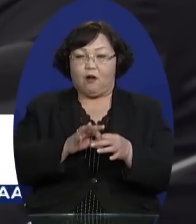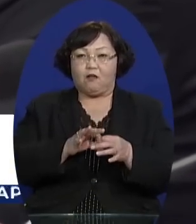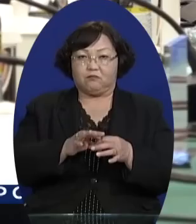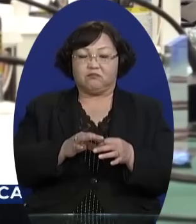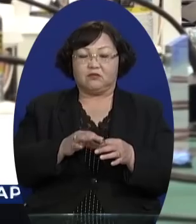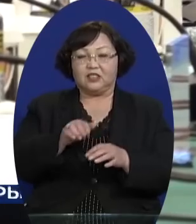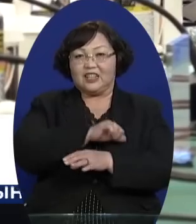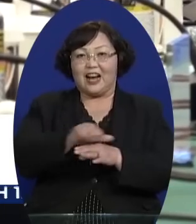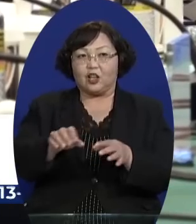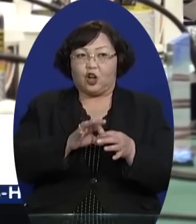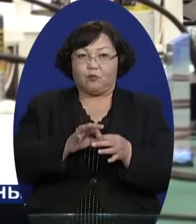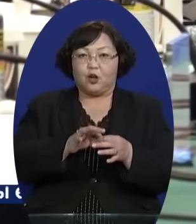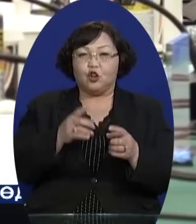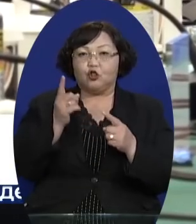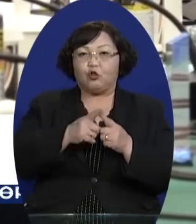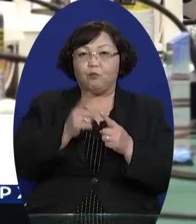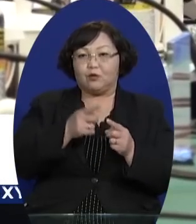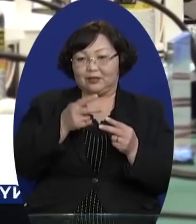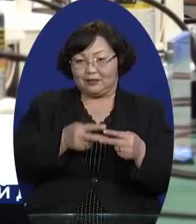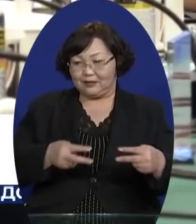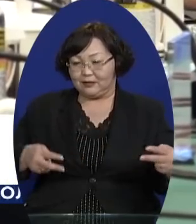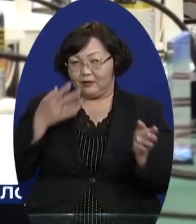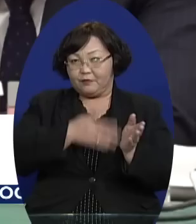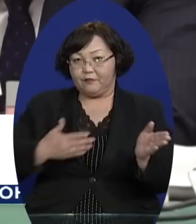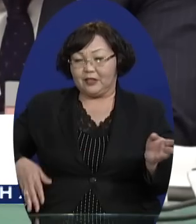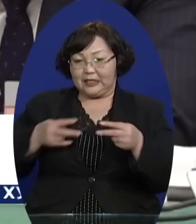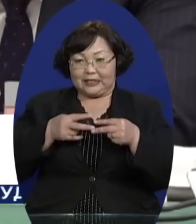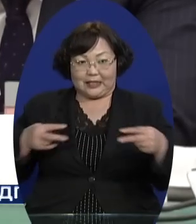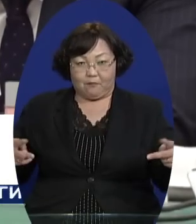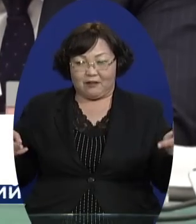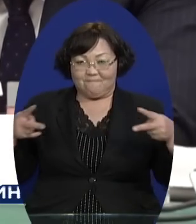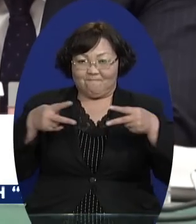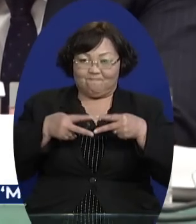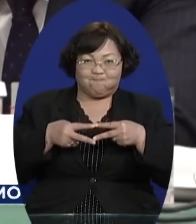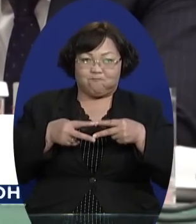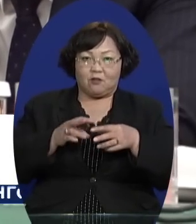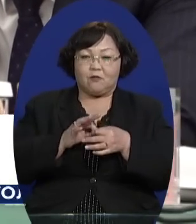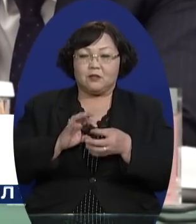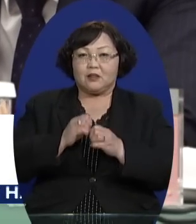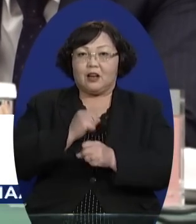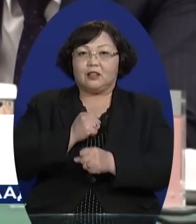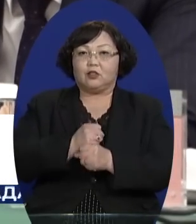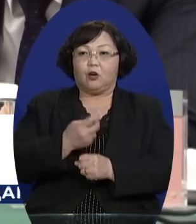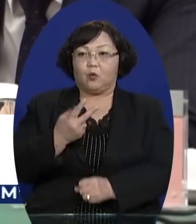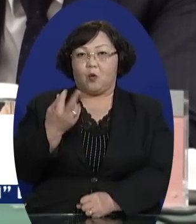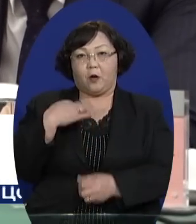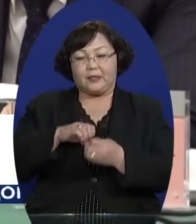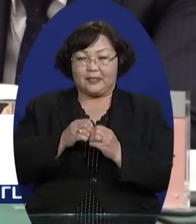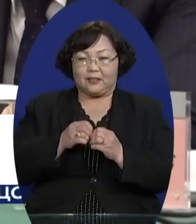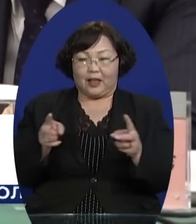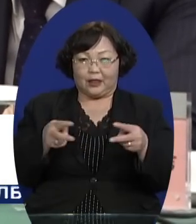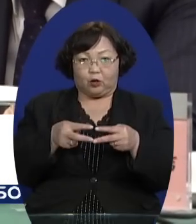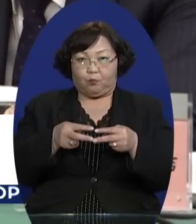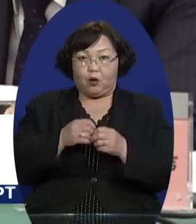мод бомбын хил холболтын төмөр замын хоёр талын хариуцах бүтээн байгуулалтыг энэ онд багтааж эхлүүлэн 2024 онд ашиглалтад оруулах